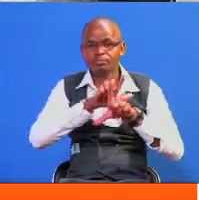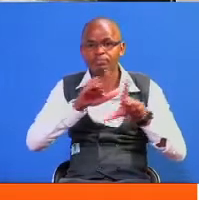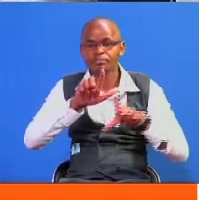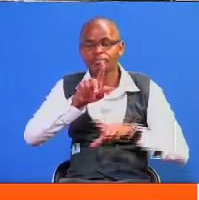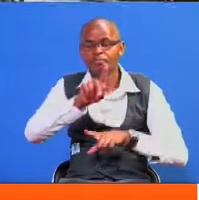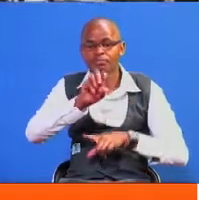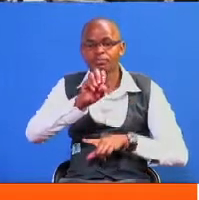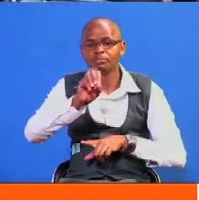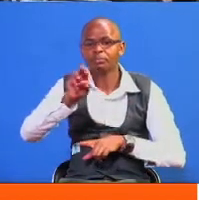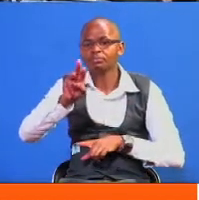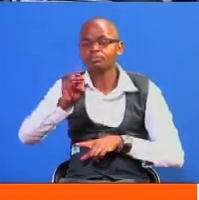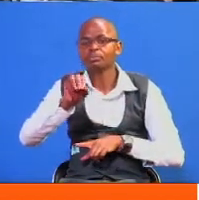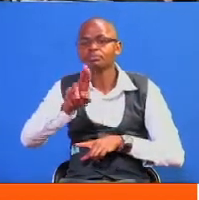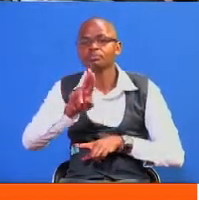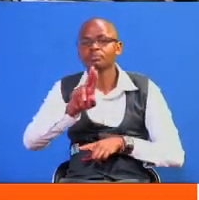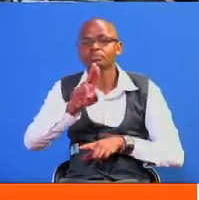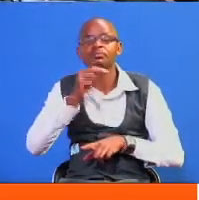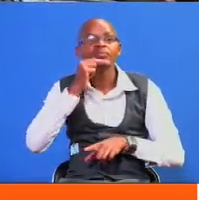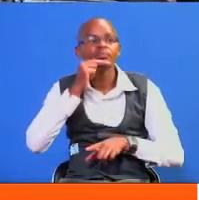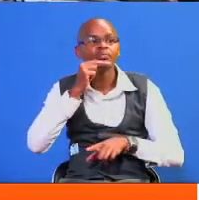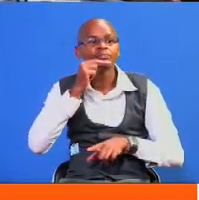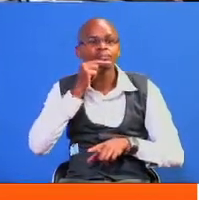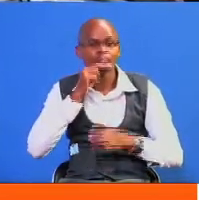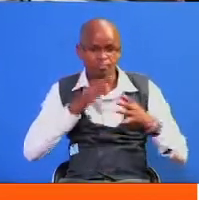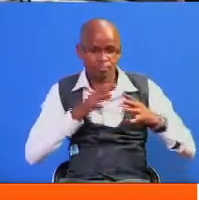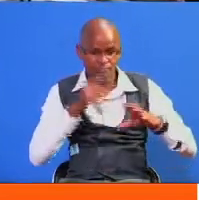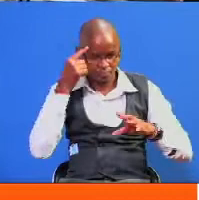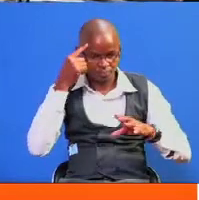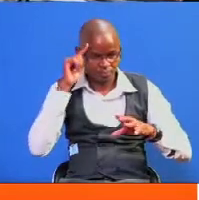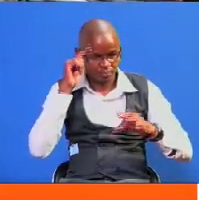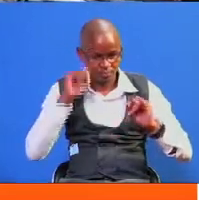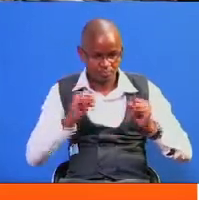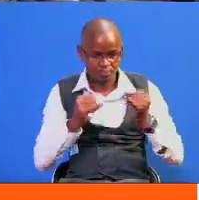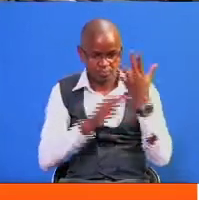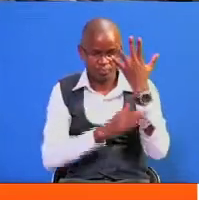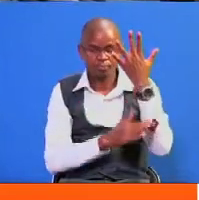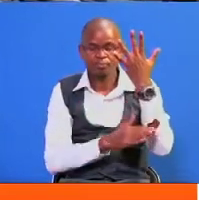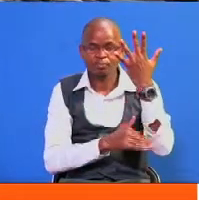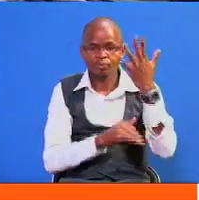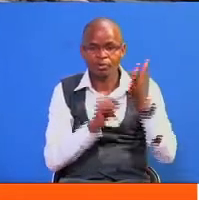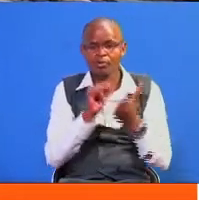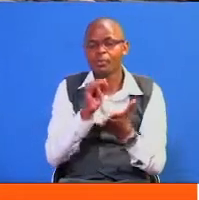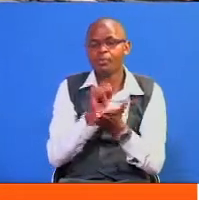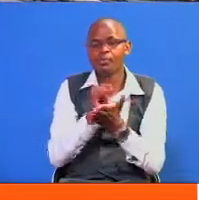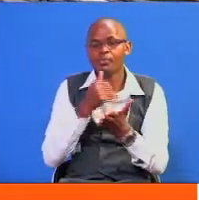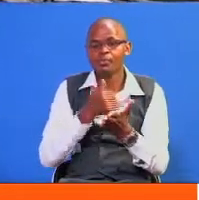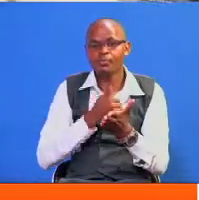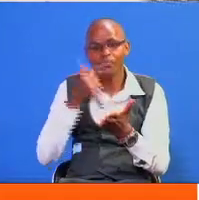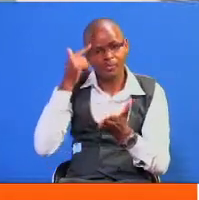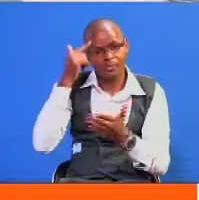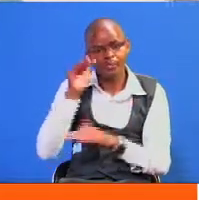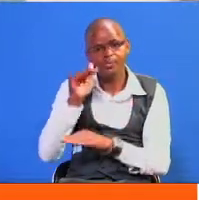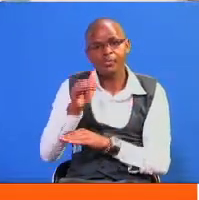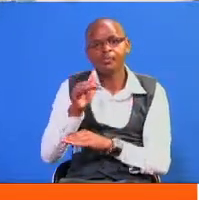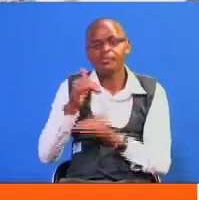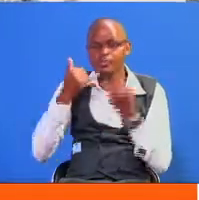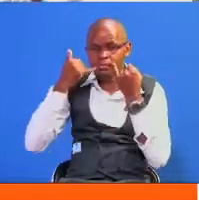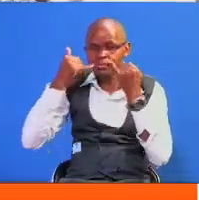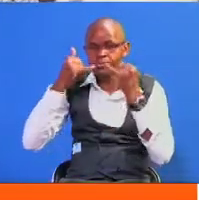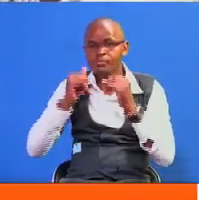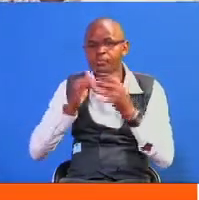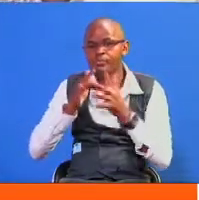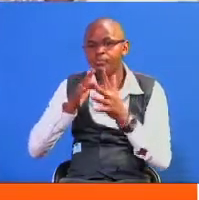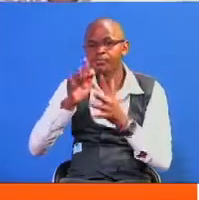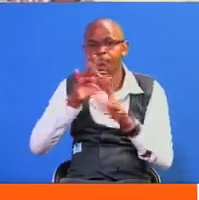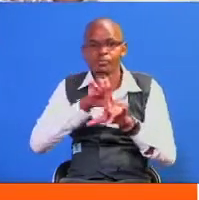Ukomo Jumanne alitembelea makazi hayo na habari mbaya kwamba alikuwa ameagizwa kuwajulisha waondoke